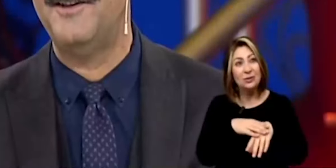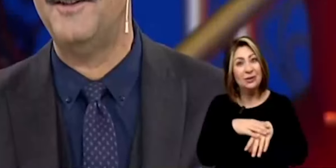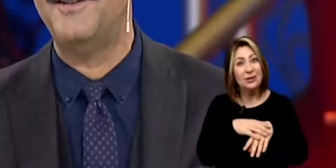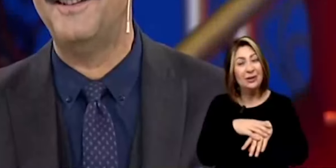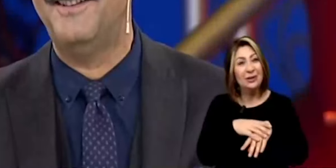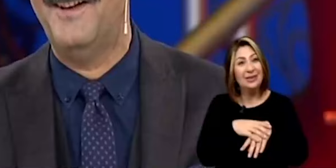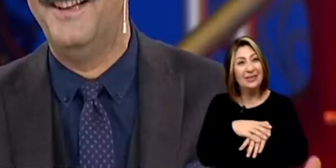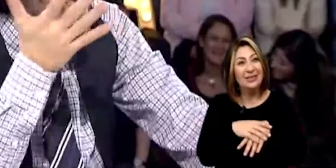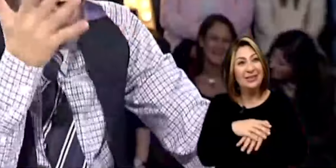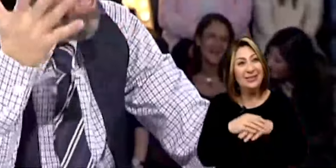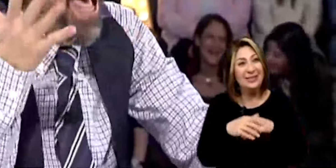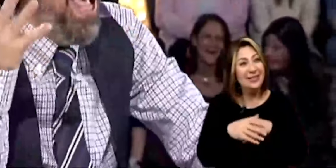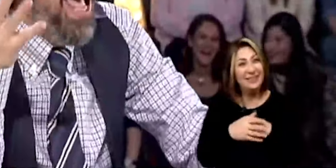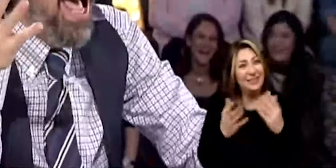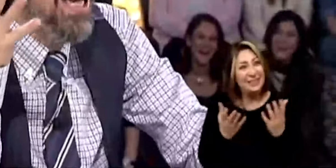işte...